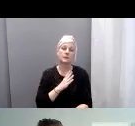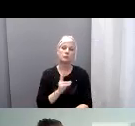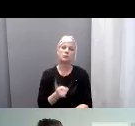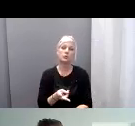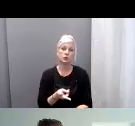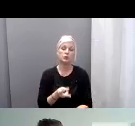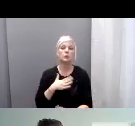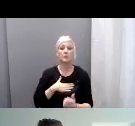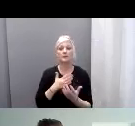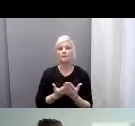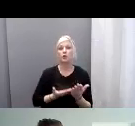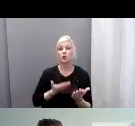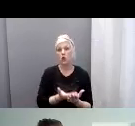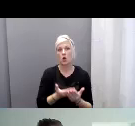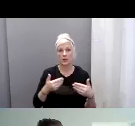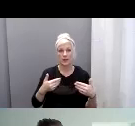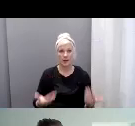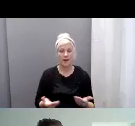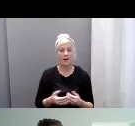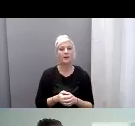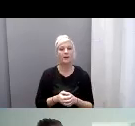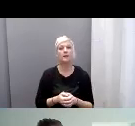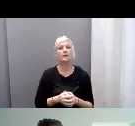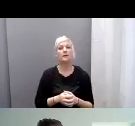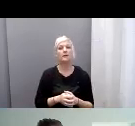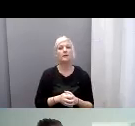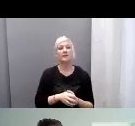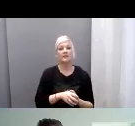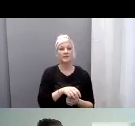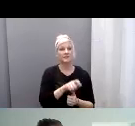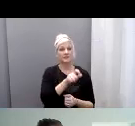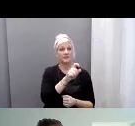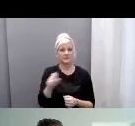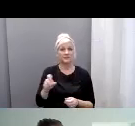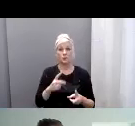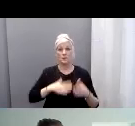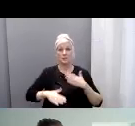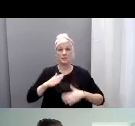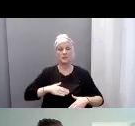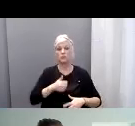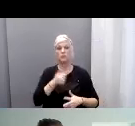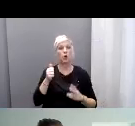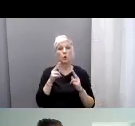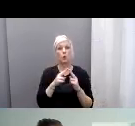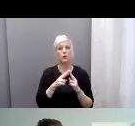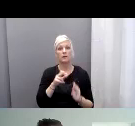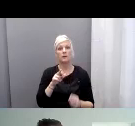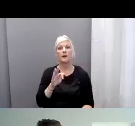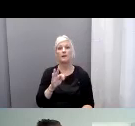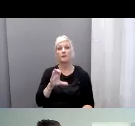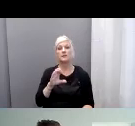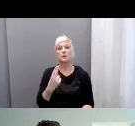Så mitt förslag är att den som är intresserad hör av sig till RFSUs